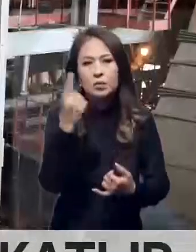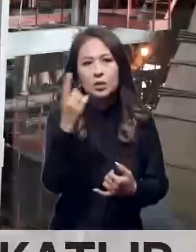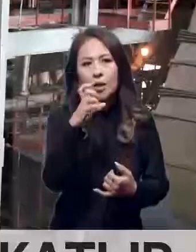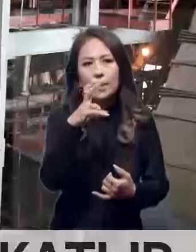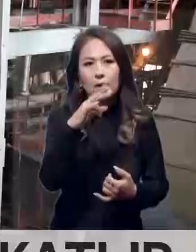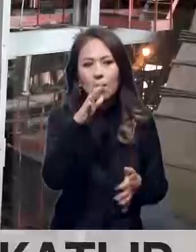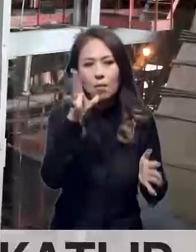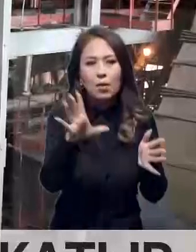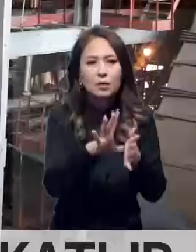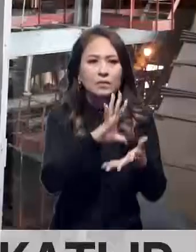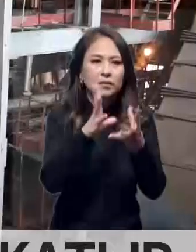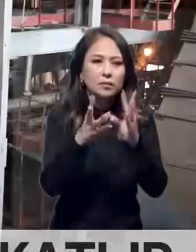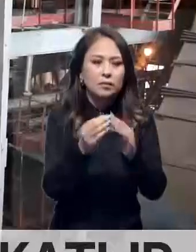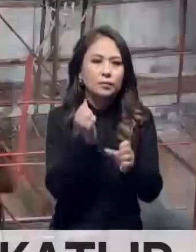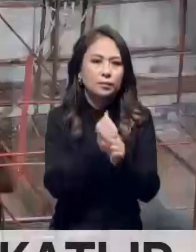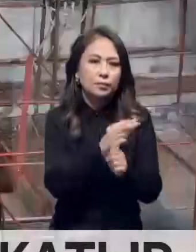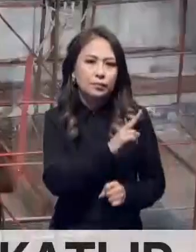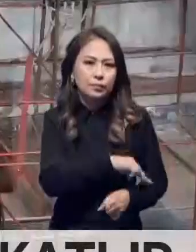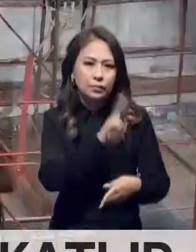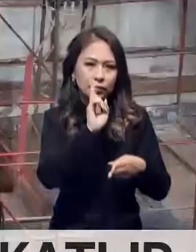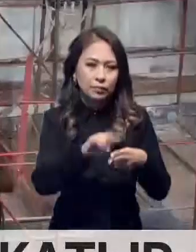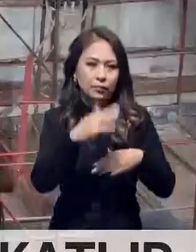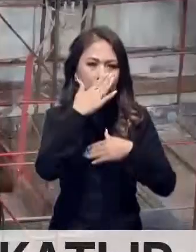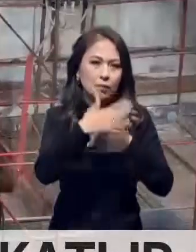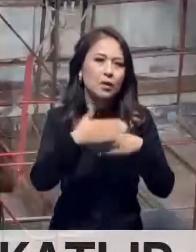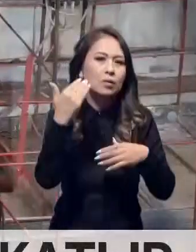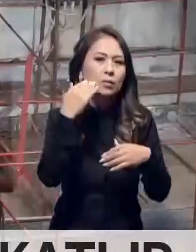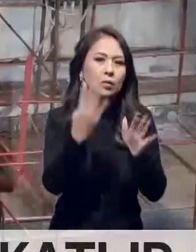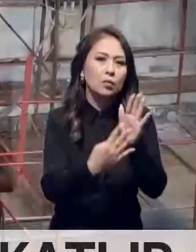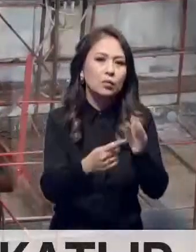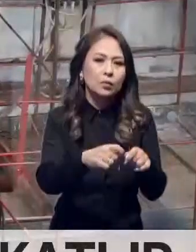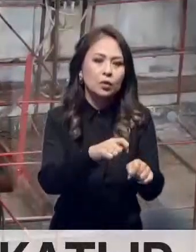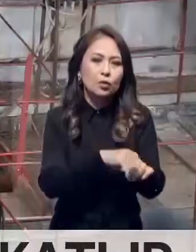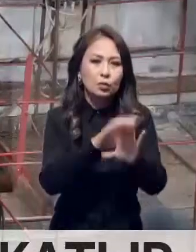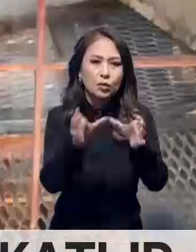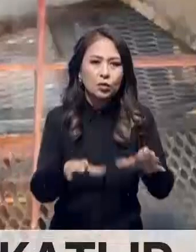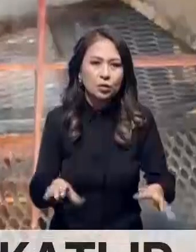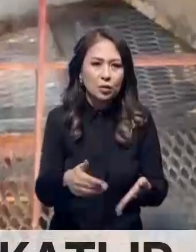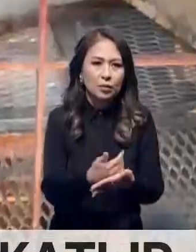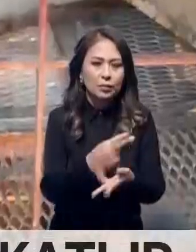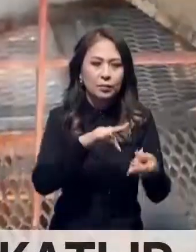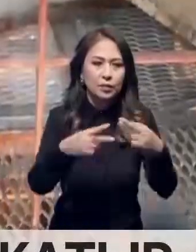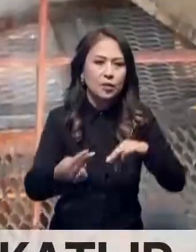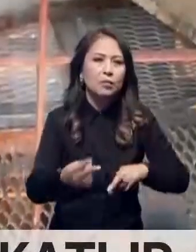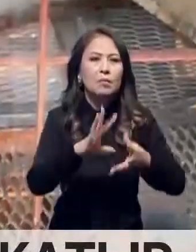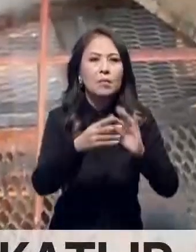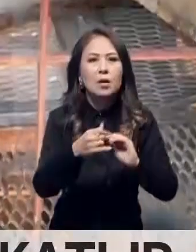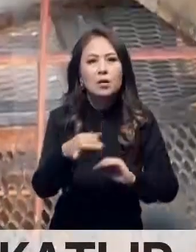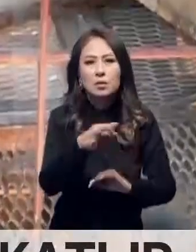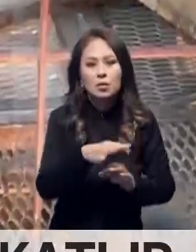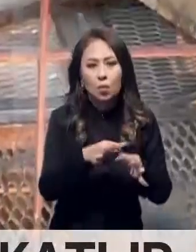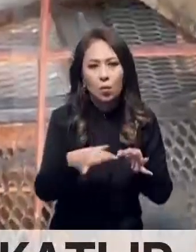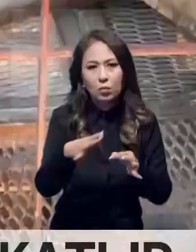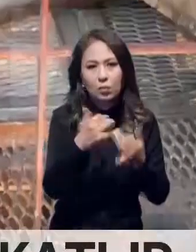нөмірі бірінші энергоблок қазандығын қалпына келтіру жұмыстары аяқталуға жақын. Шамамен 9 метрдей құбыр жаңаланған. Жалпы Маңғыстау